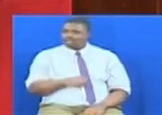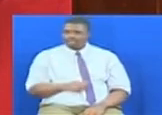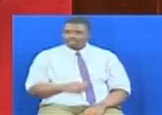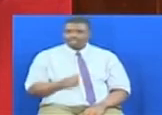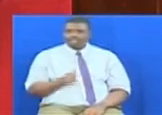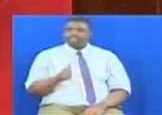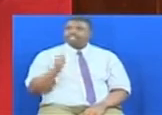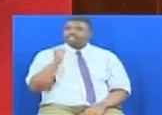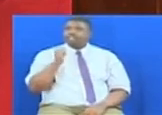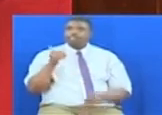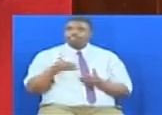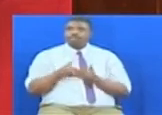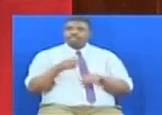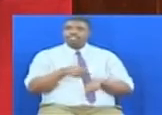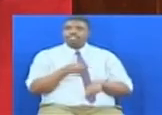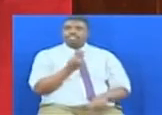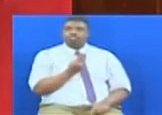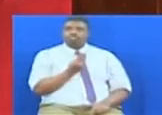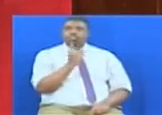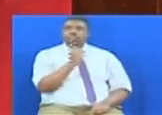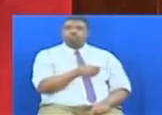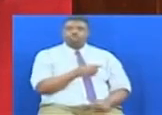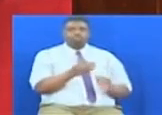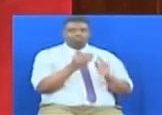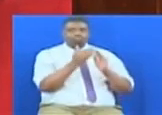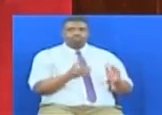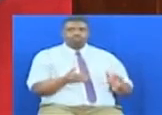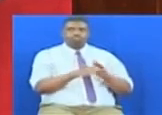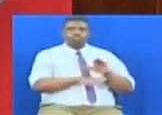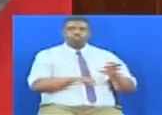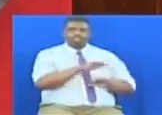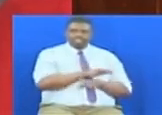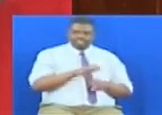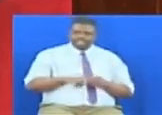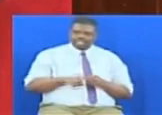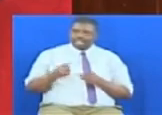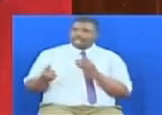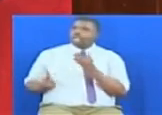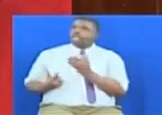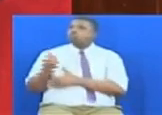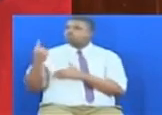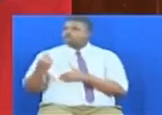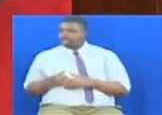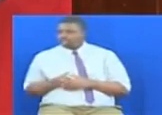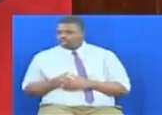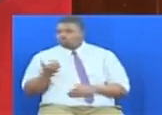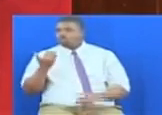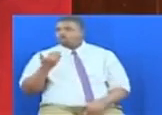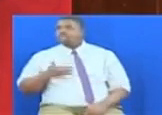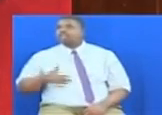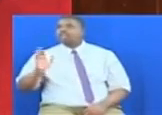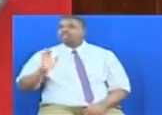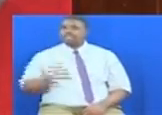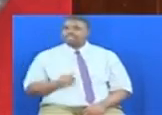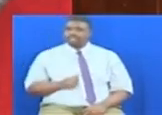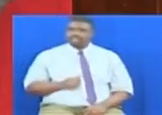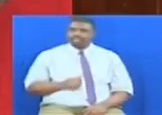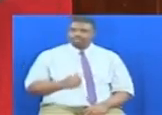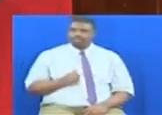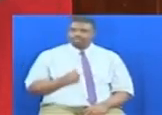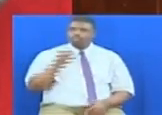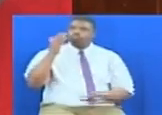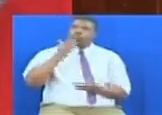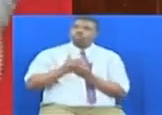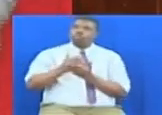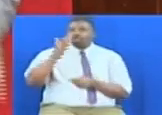jana mpaka saa 3 alikuwa kwa mwenyekiti, baadaye mwenyekiti akatoka wakaenda. Ukweli unafahamika,